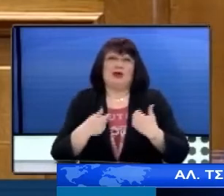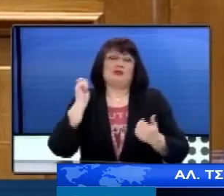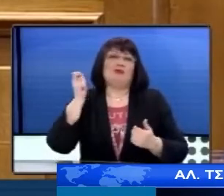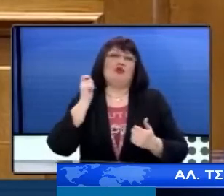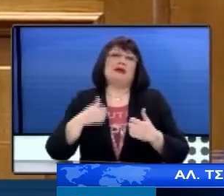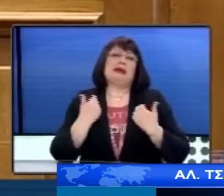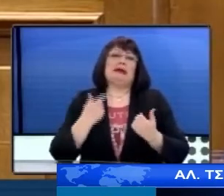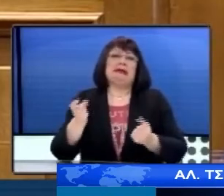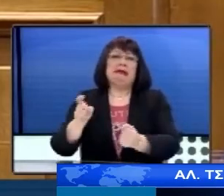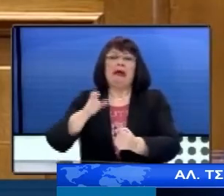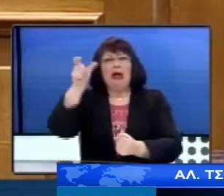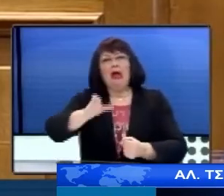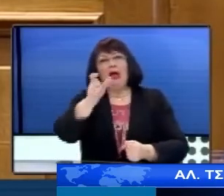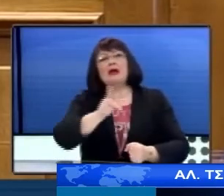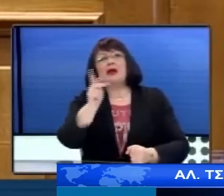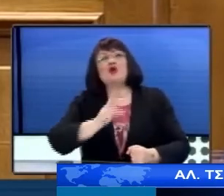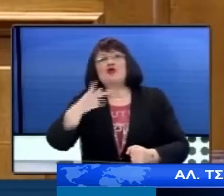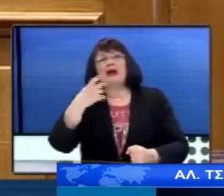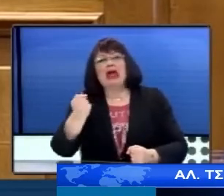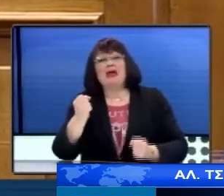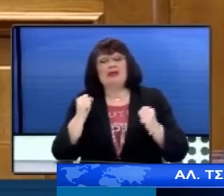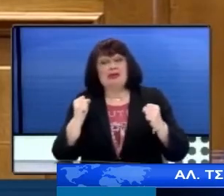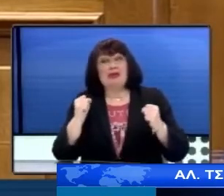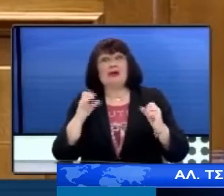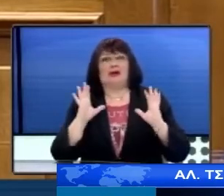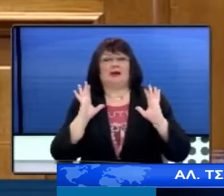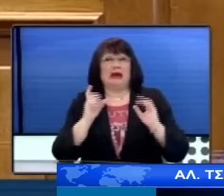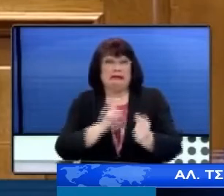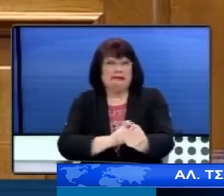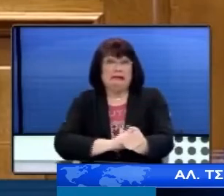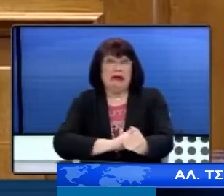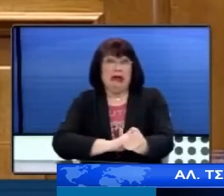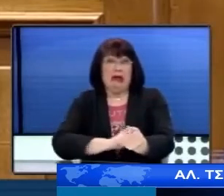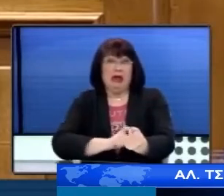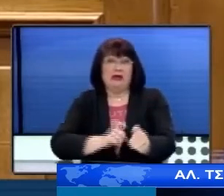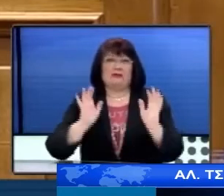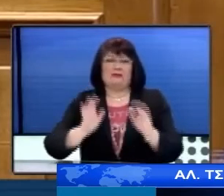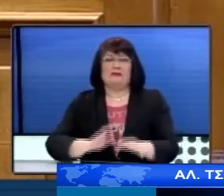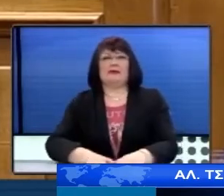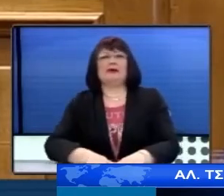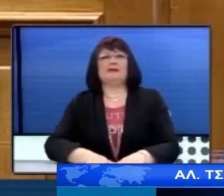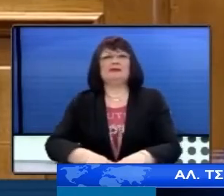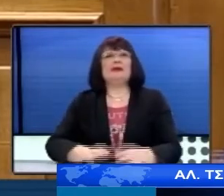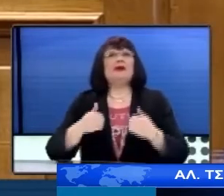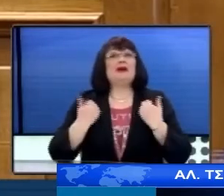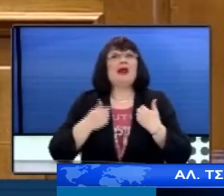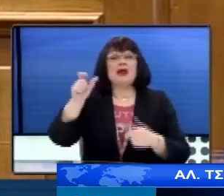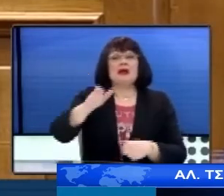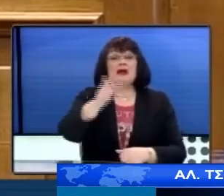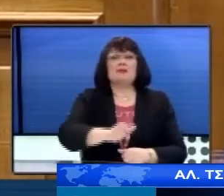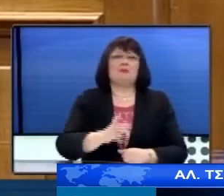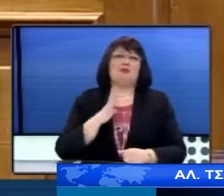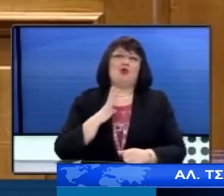και με τα νεύρα και τις αντοχές της ελληνικής κοινωνίας. Ο μέσος πολίτης, οι νέοι άνθρωποι